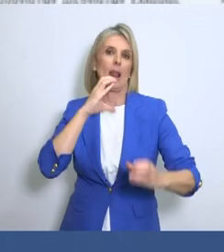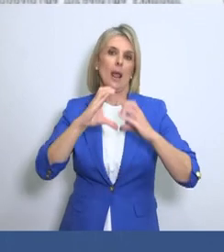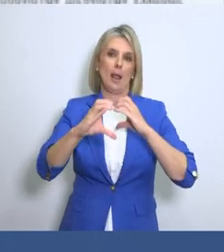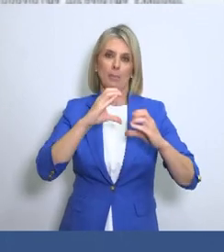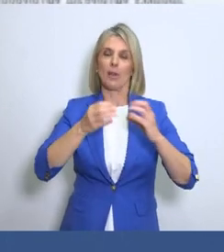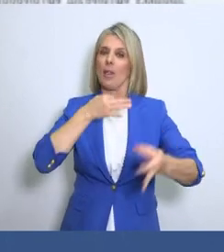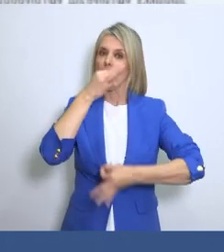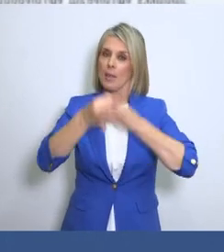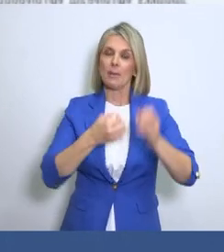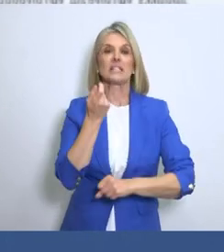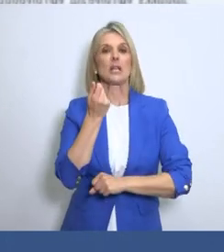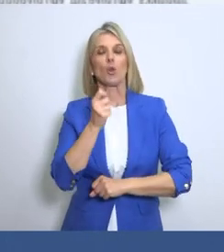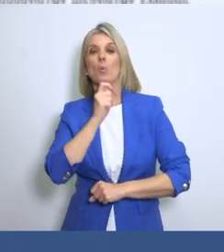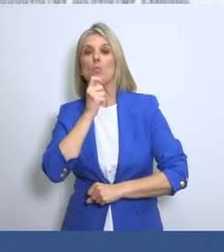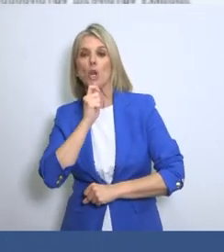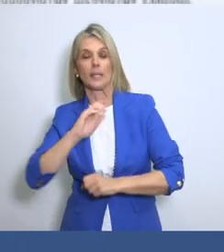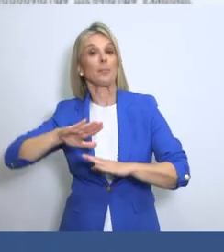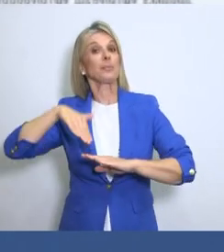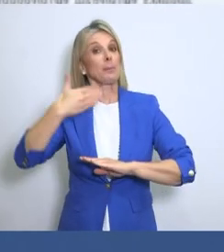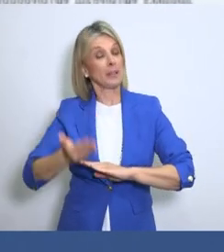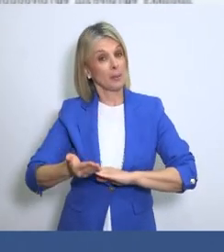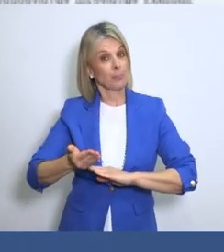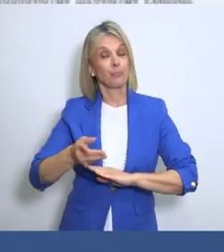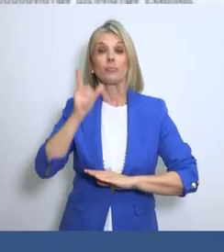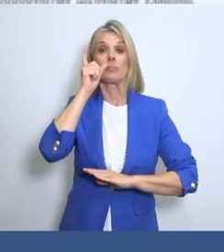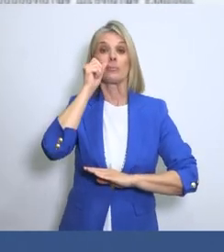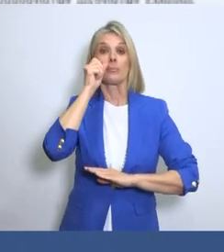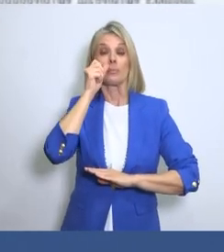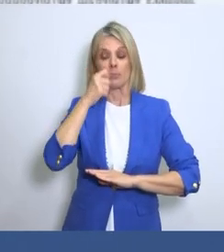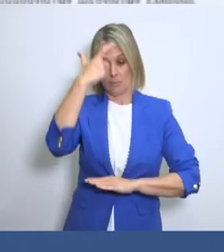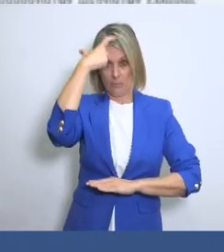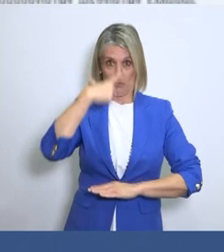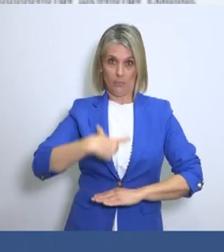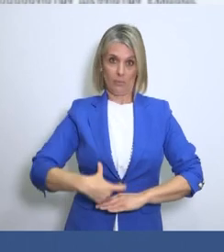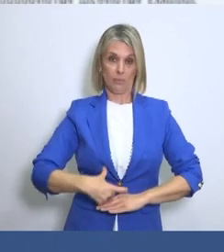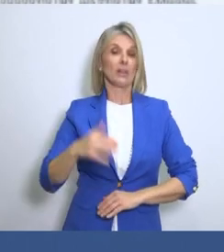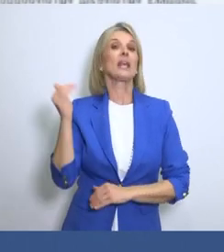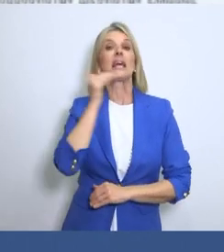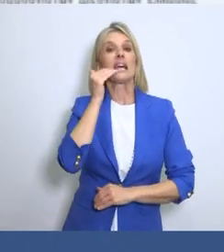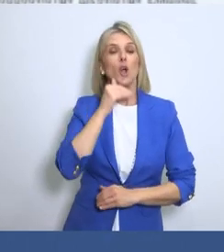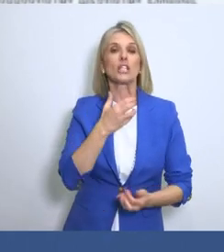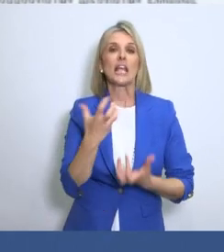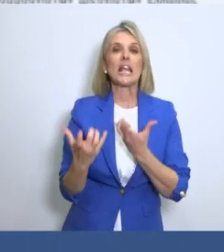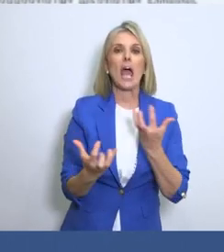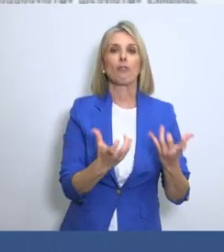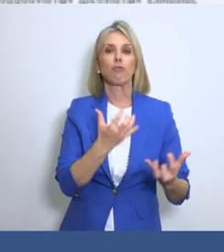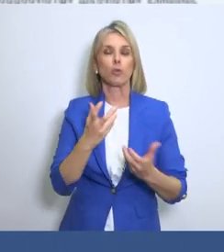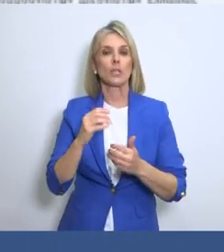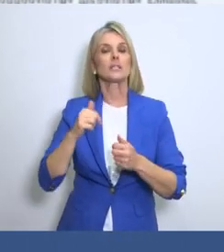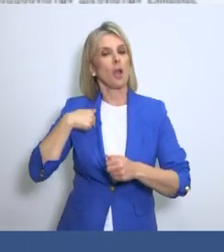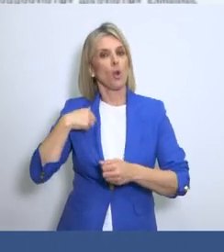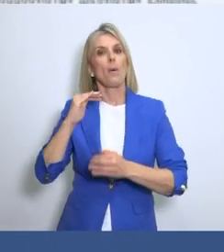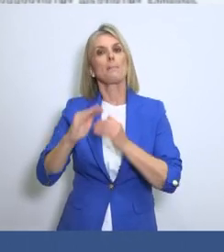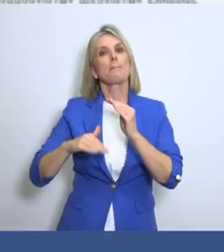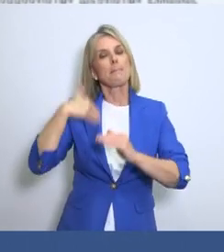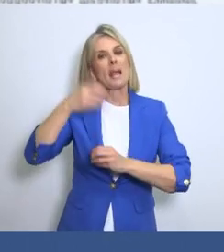πολιτική κατάσταση. Στη συνέχεια ακολουθεί ο υποφαινόμενος Γρηγόρης Καρβούνης, μεταπτυχιακός φοιτητής,